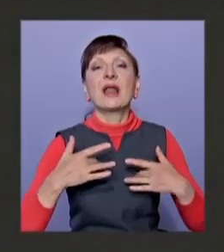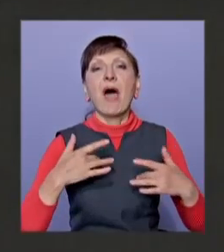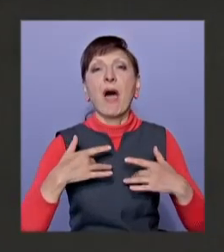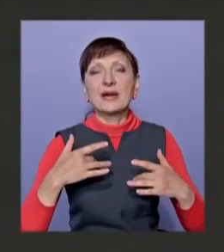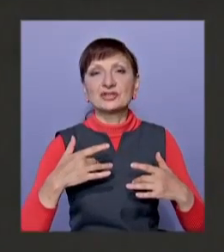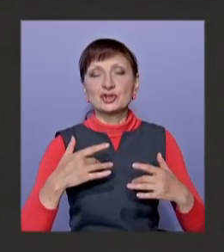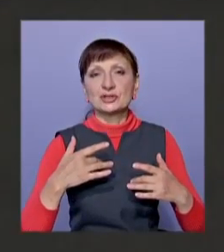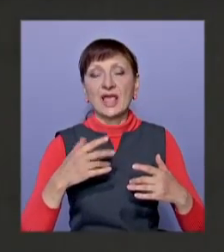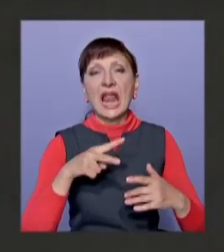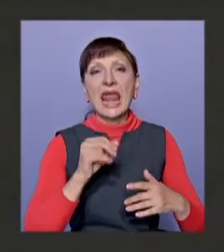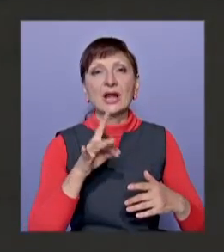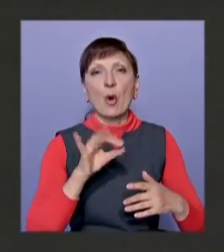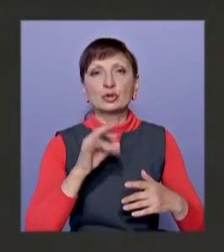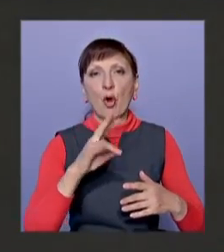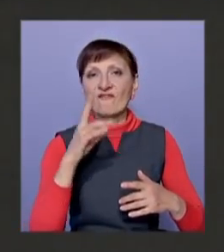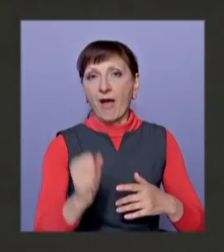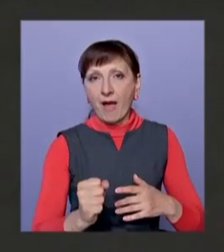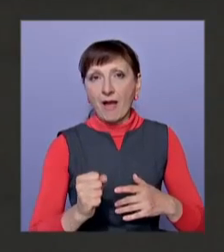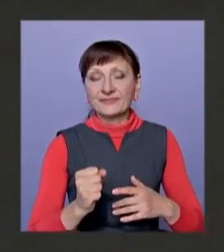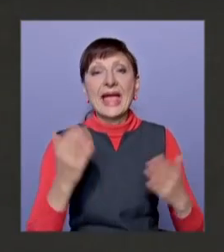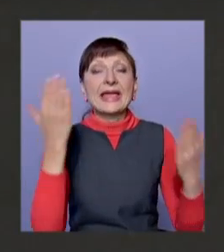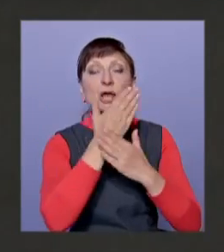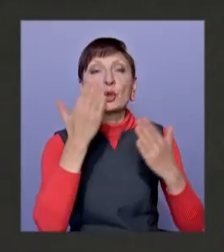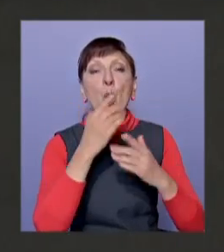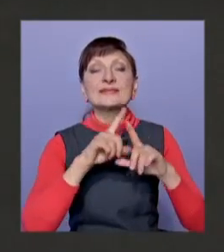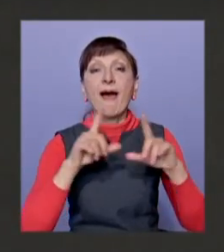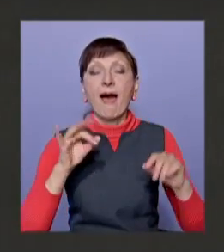театр Лермонтова был. Кинотеатр